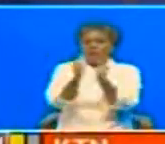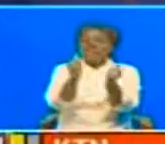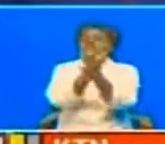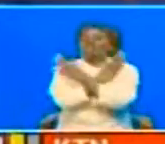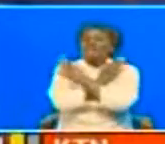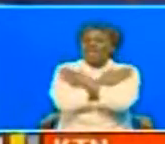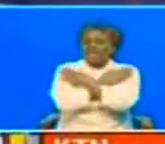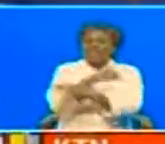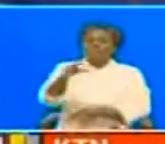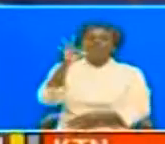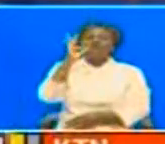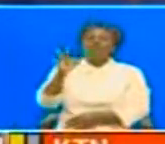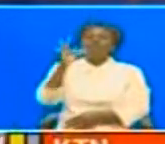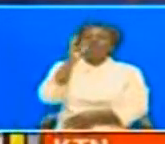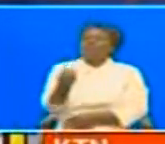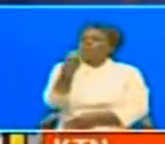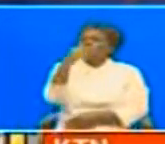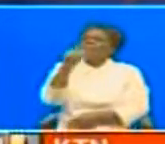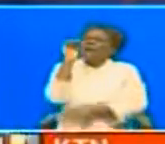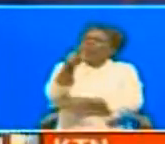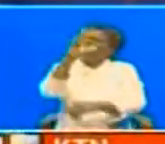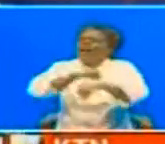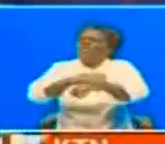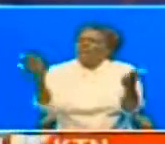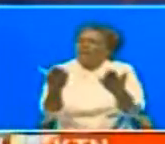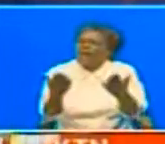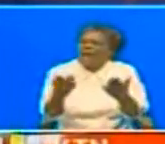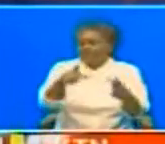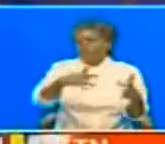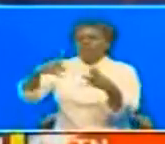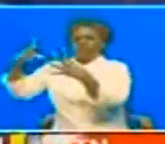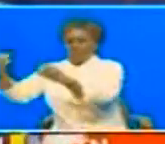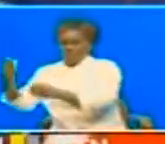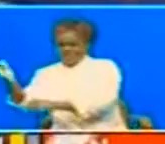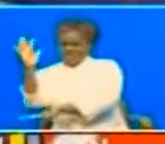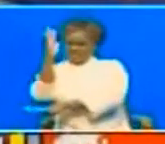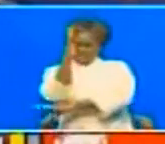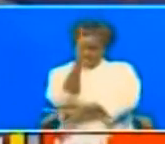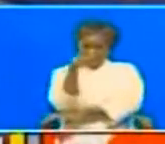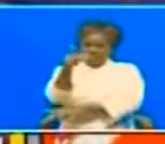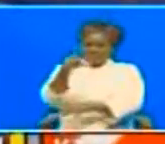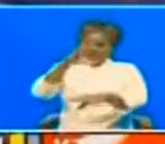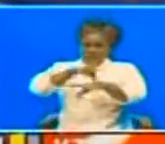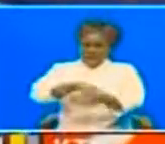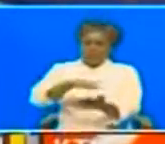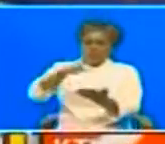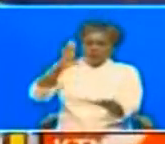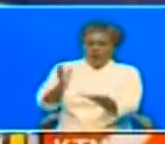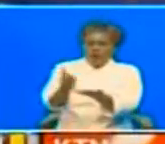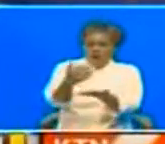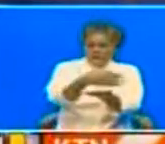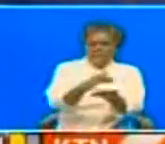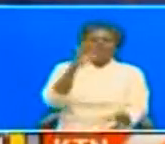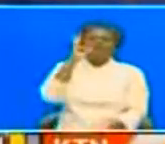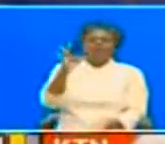walipata hiyo tunda ni mzuri, wakamuuliza umetoa wapi hii kitu. Wakaenda mpaka pale, wakaanza kuokota hiyo